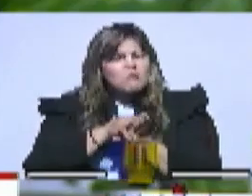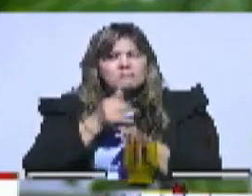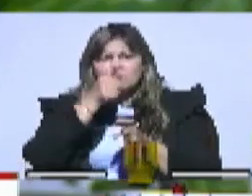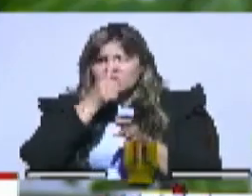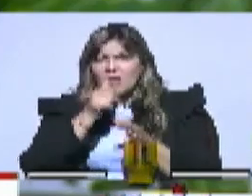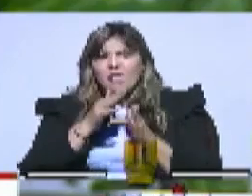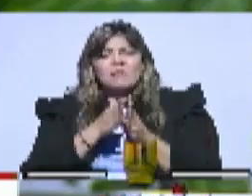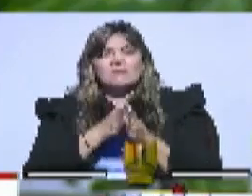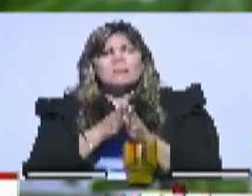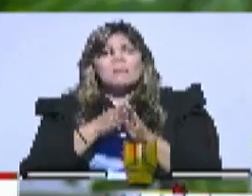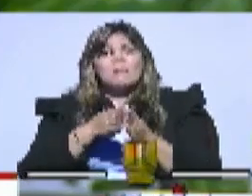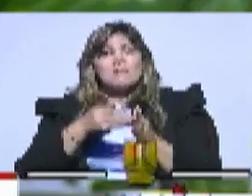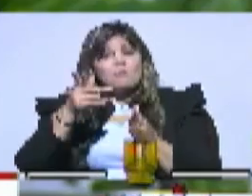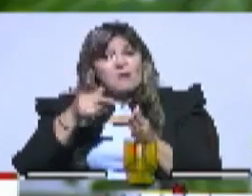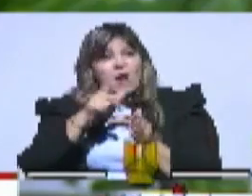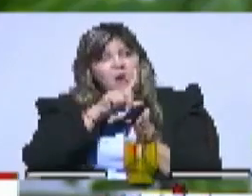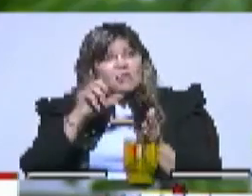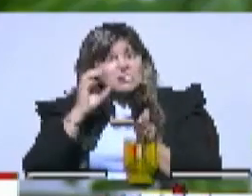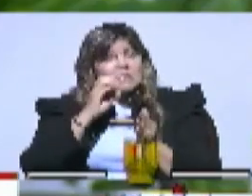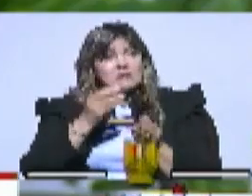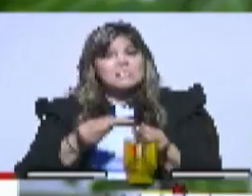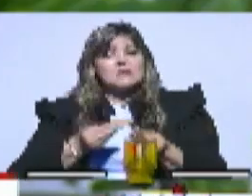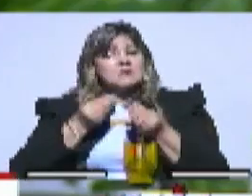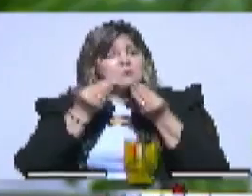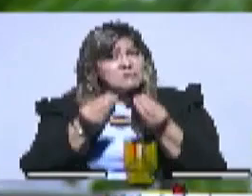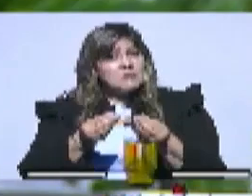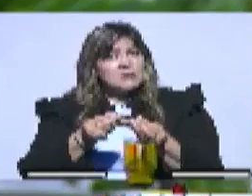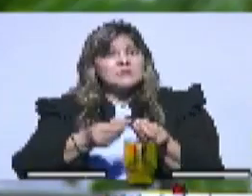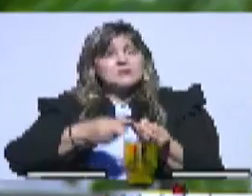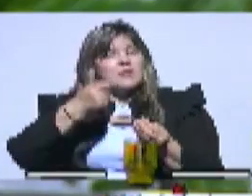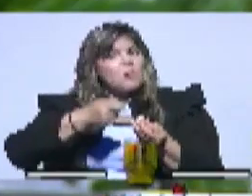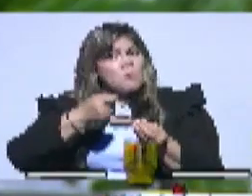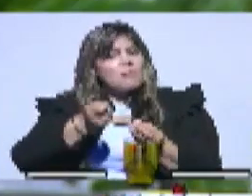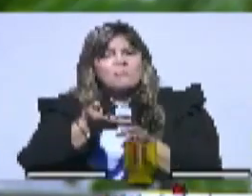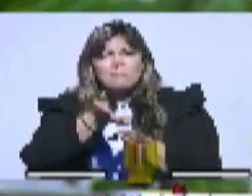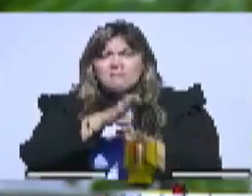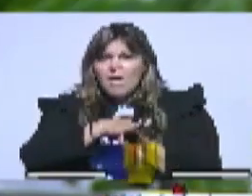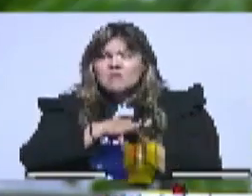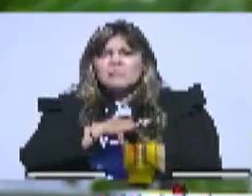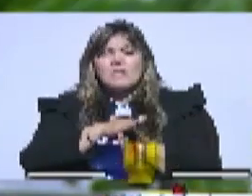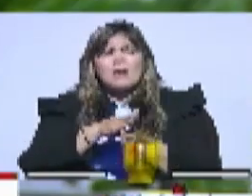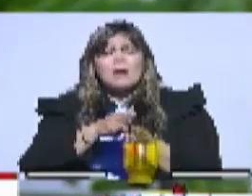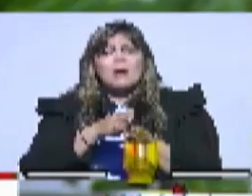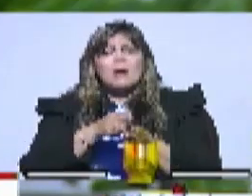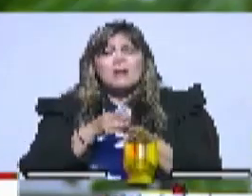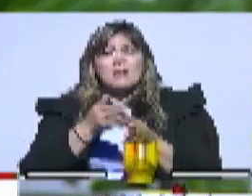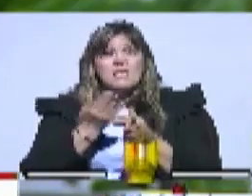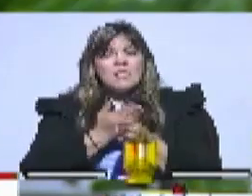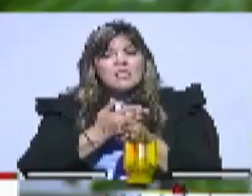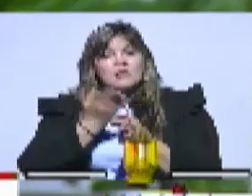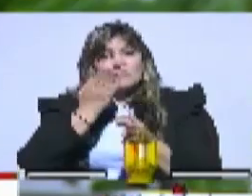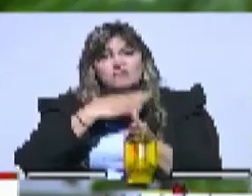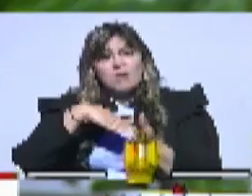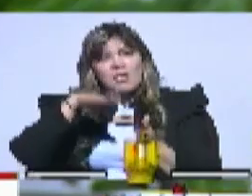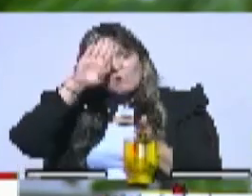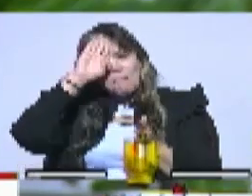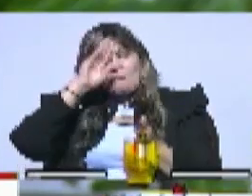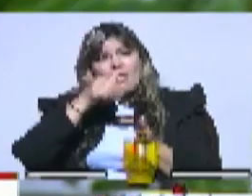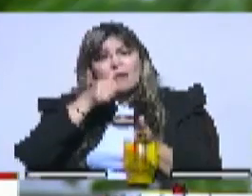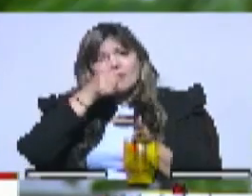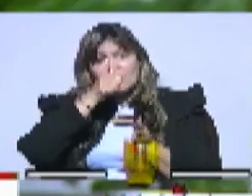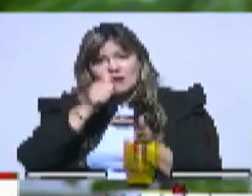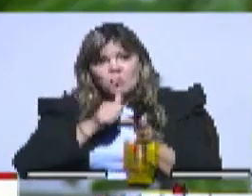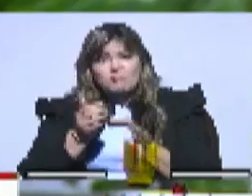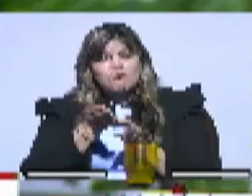الأمير نواف الأحمد الجابر الصباح واجب طبعا. واجب قومي وواجب